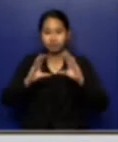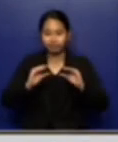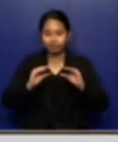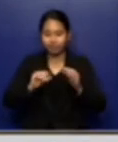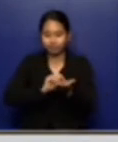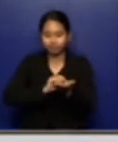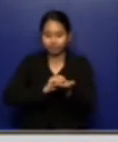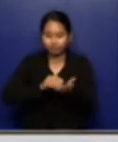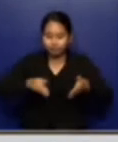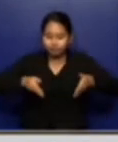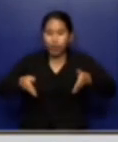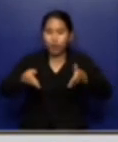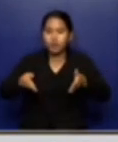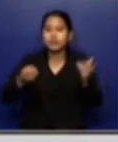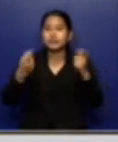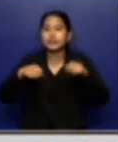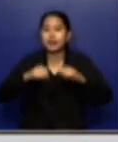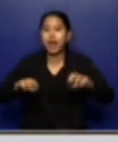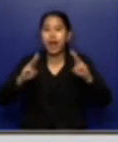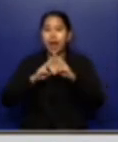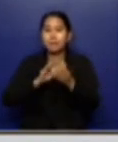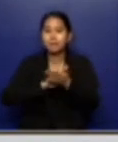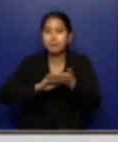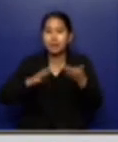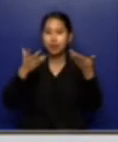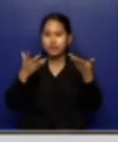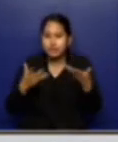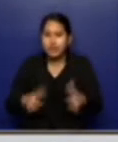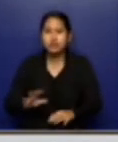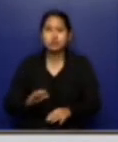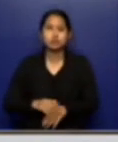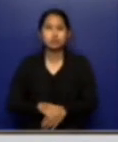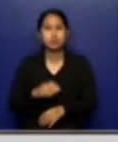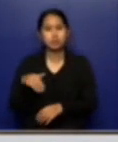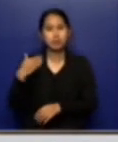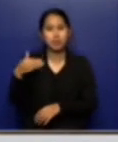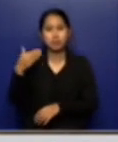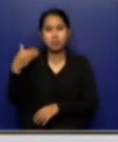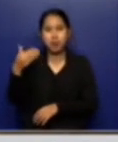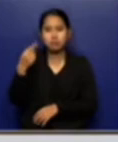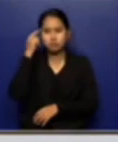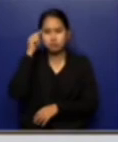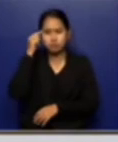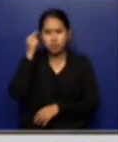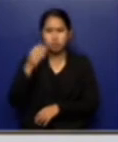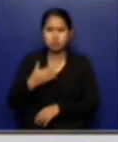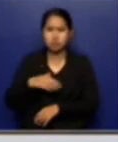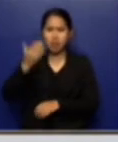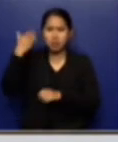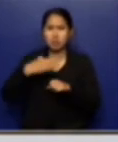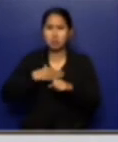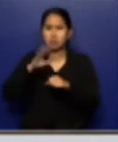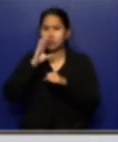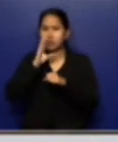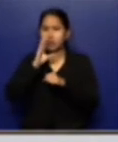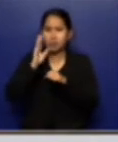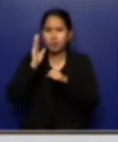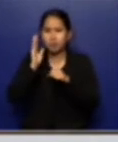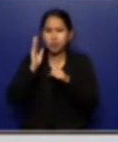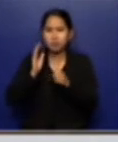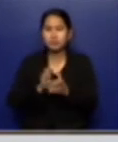จสับจู่ๆนึกอะไรไม่ทราบท่านประธานไม่ทราบว่าได้ยินผมพูดวันนั้นหรือเปล่า